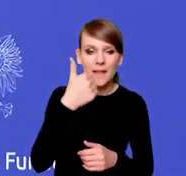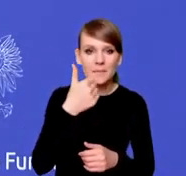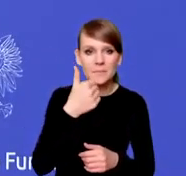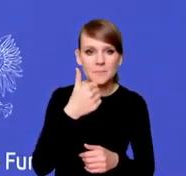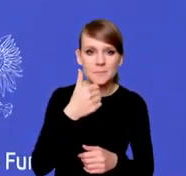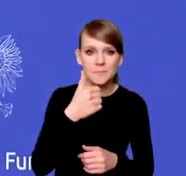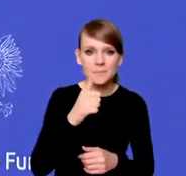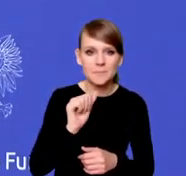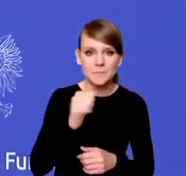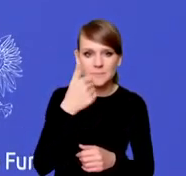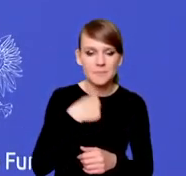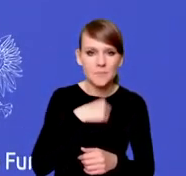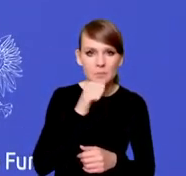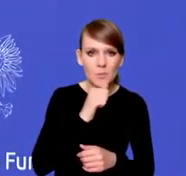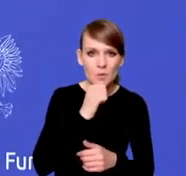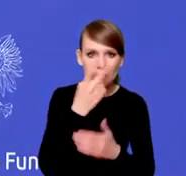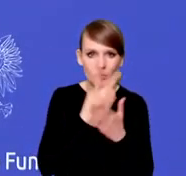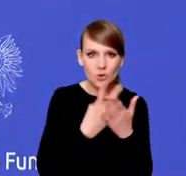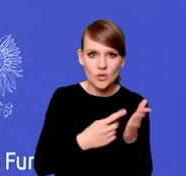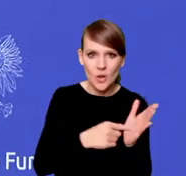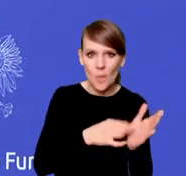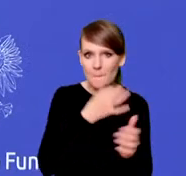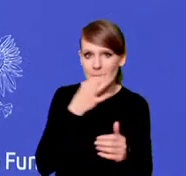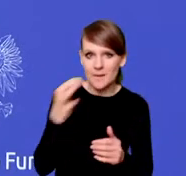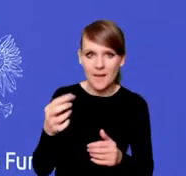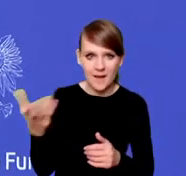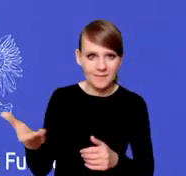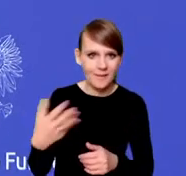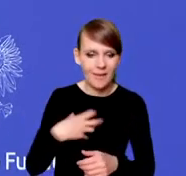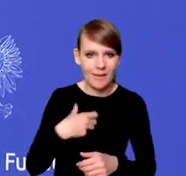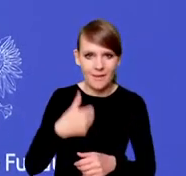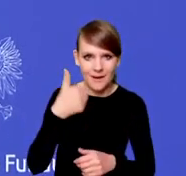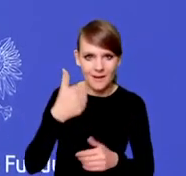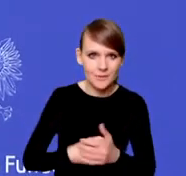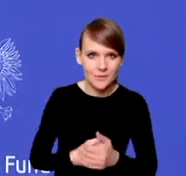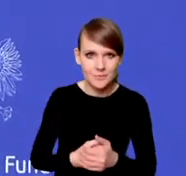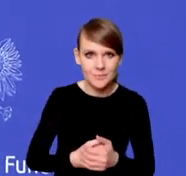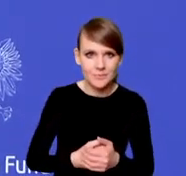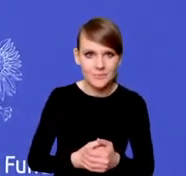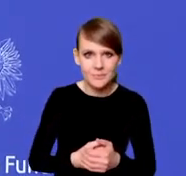spróbuję odczytać to pytanie do Pana Rektora. Jak w przypadku